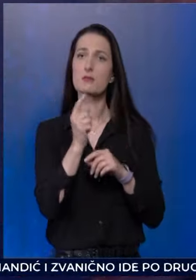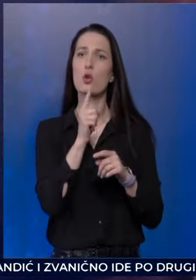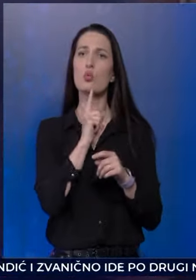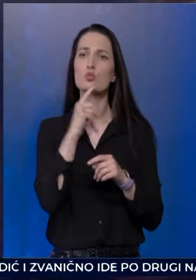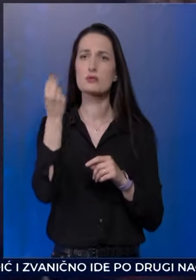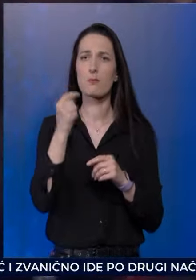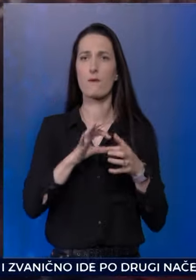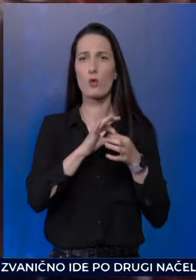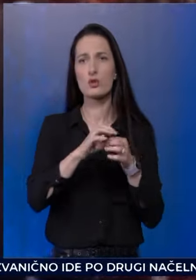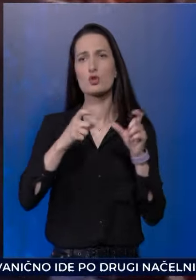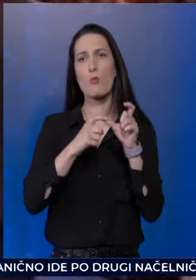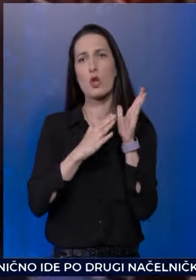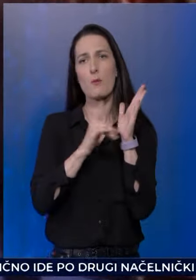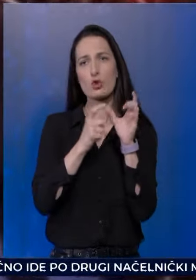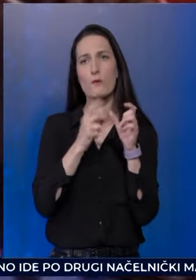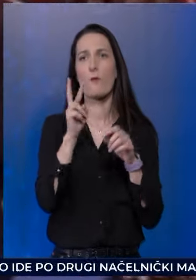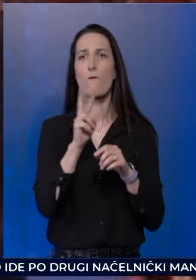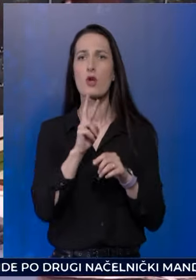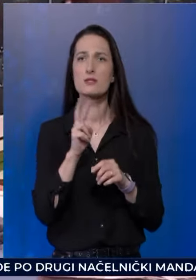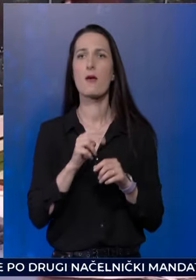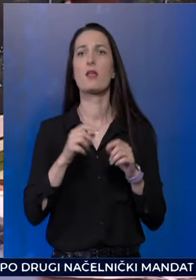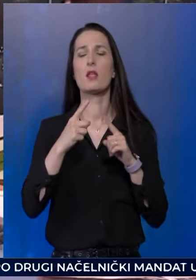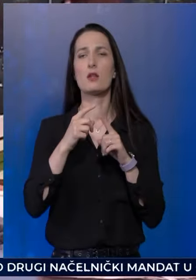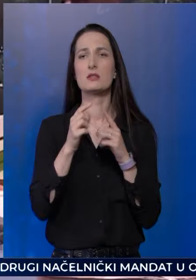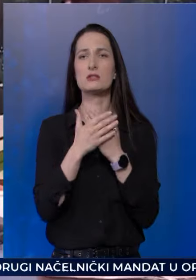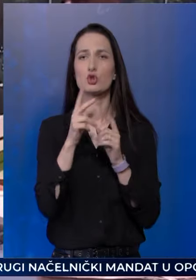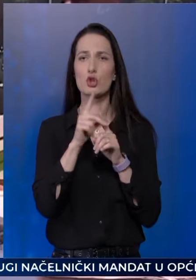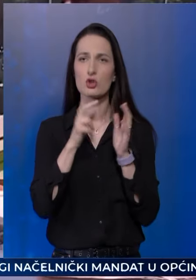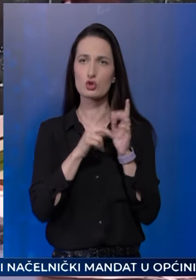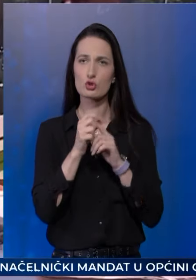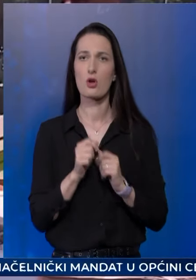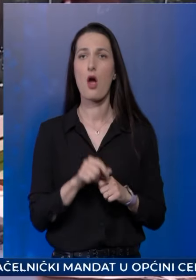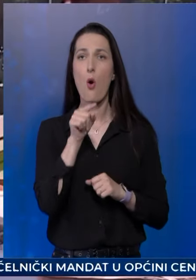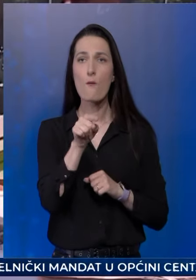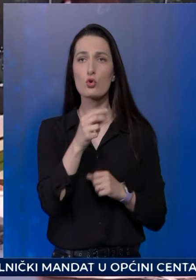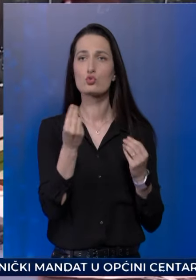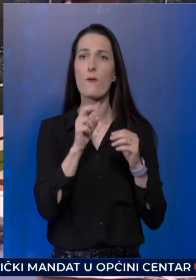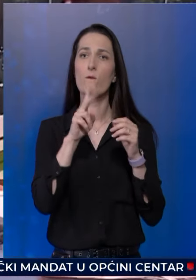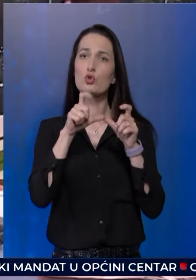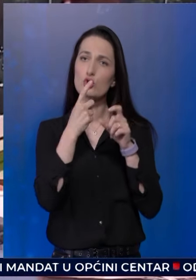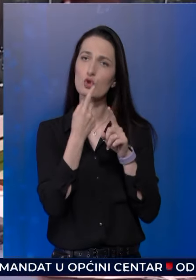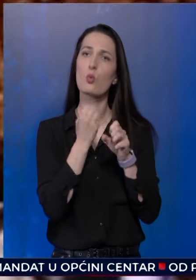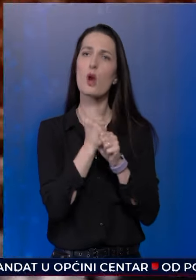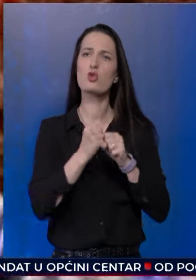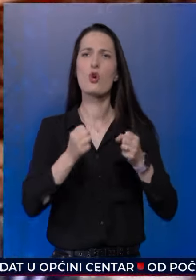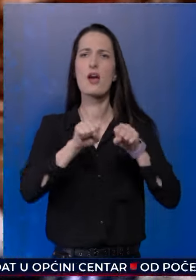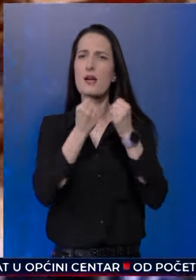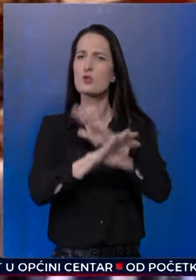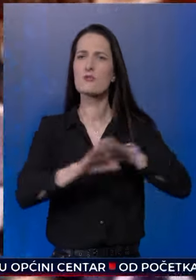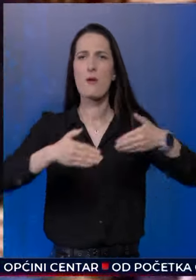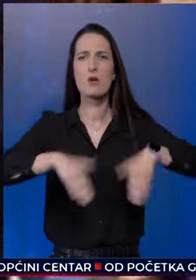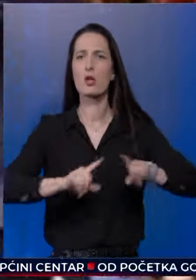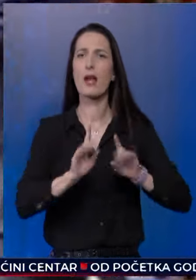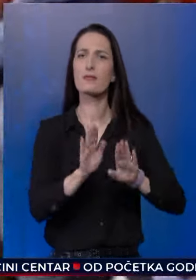Vojislav Koštunica, i Boris Tadić, i Zoran Đinđić. Ali ovo što smo sada, što je Vučić uradio, razbilo je sve barijere oko toga. Ne tako